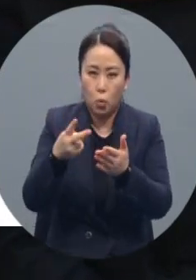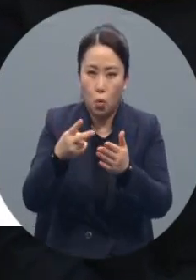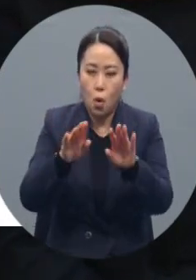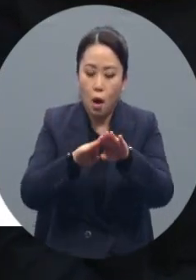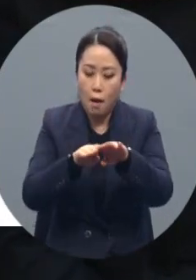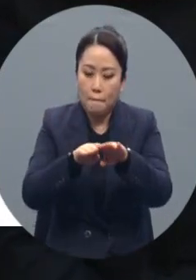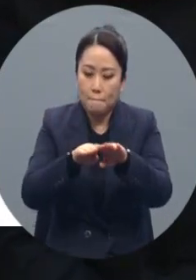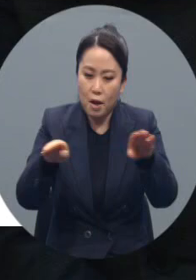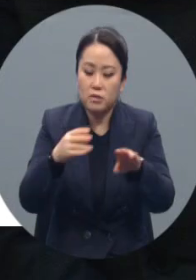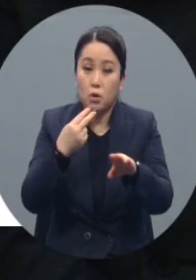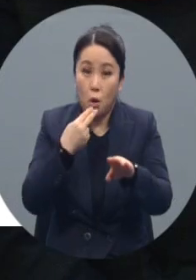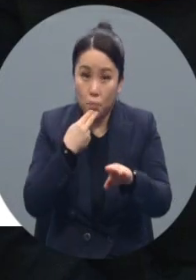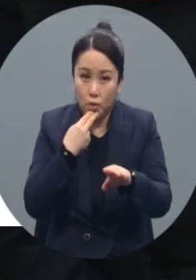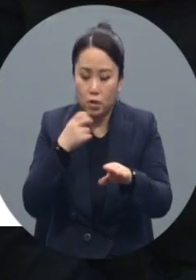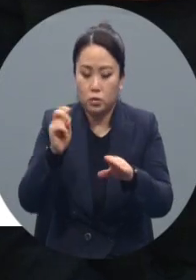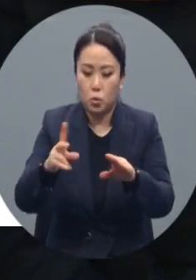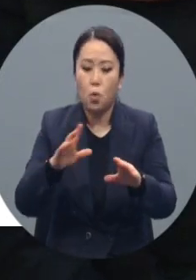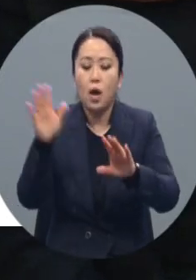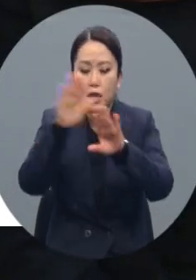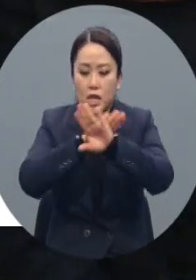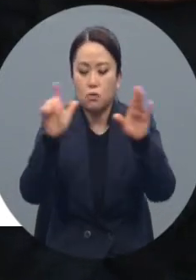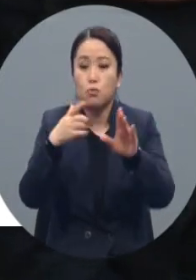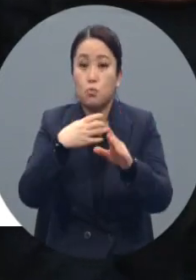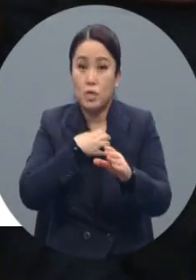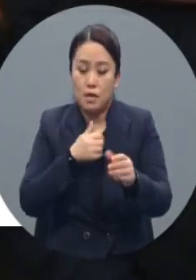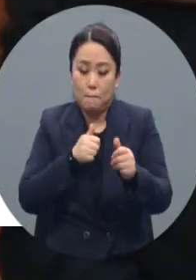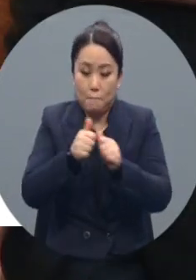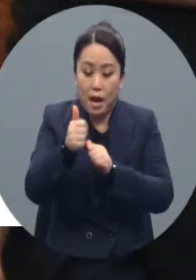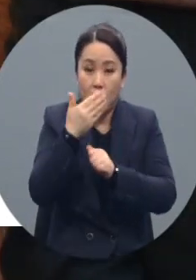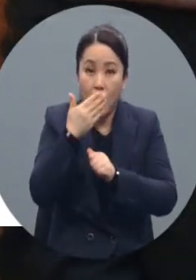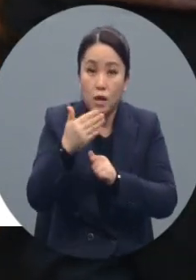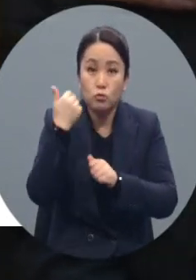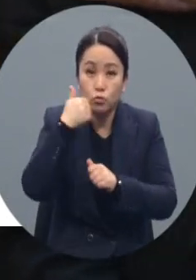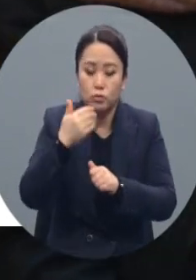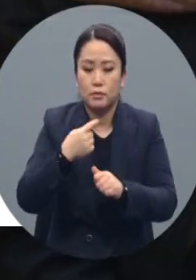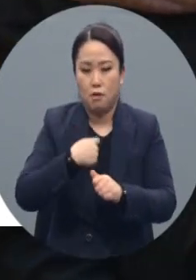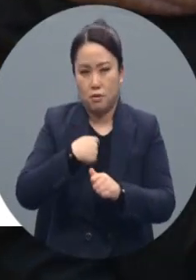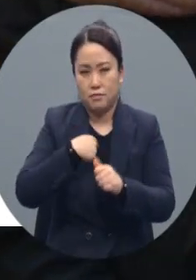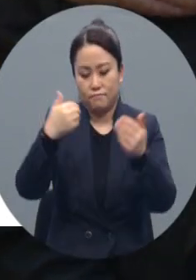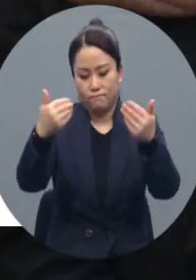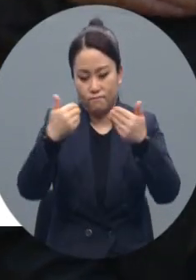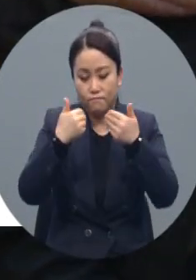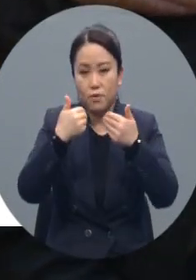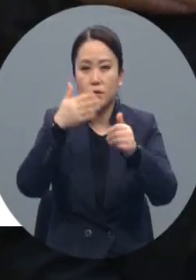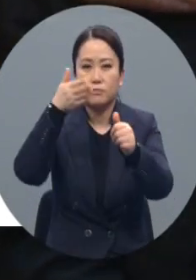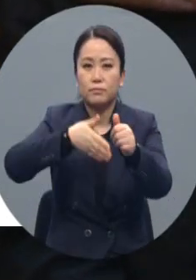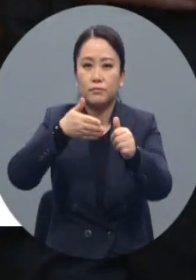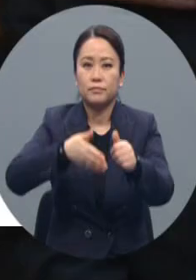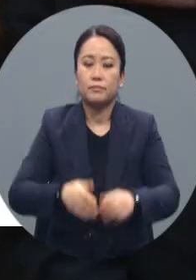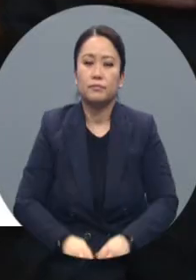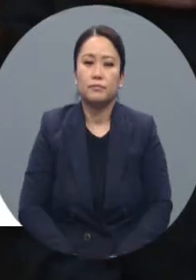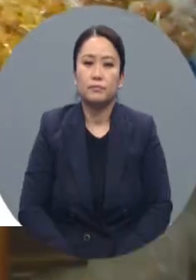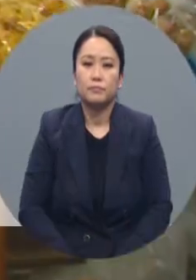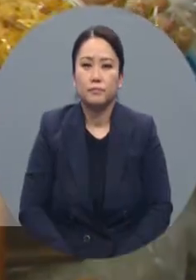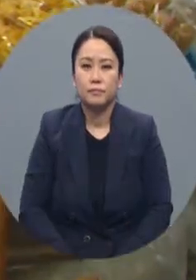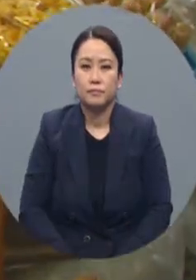불평등과 기후위기를 극복할 수 있는 유일한 후보 저 심상정을 주목해 주시기를 부탁드리러